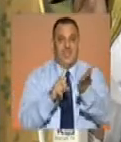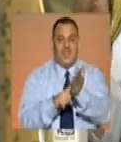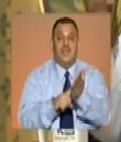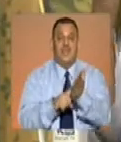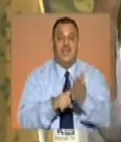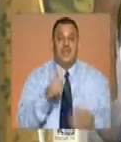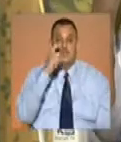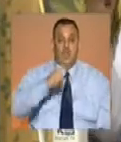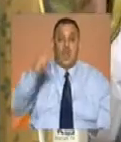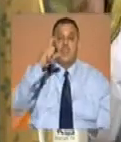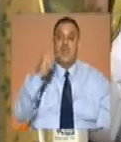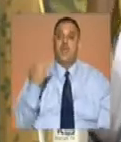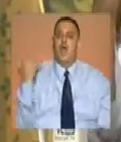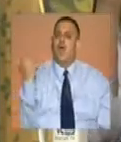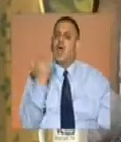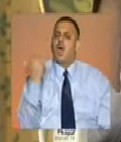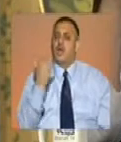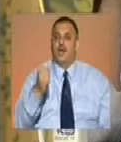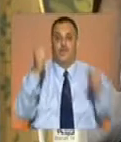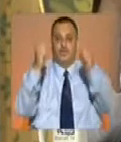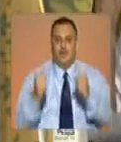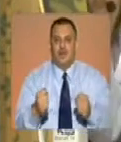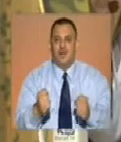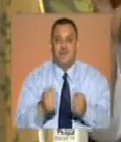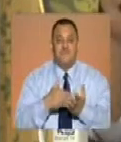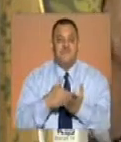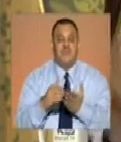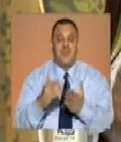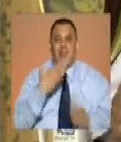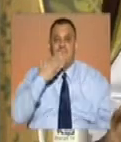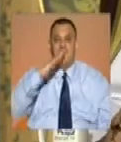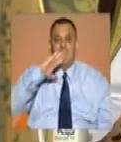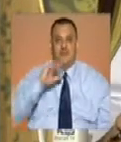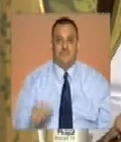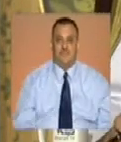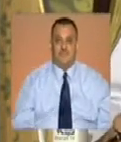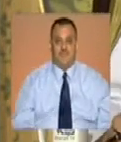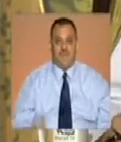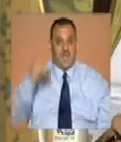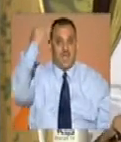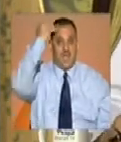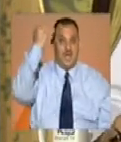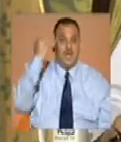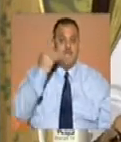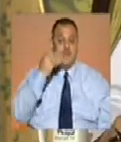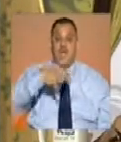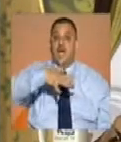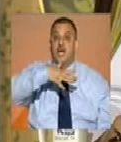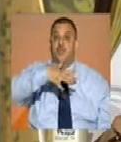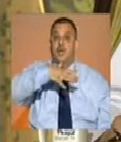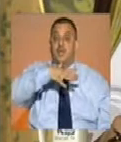شريعتنا شريعة سمحة وشريعة شريعة يسر، ولله الحمد والمنة. الأخت أم محمد من عجمان تقول